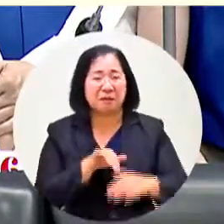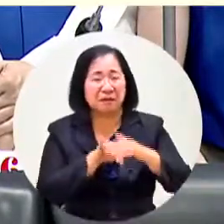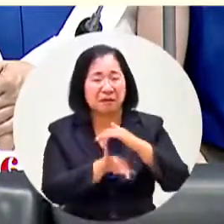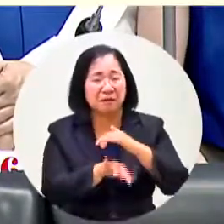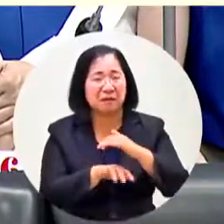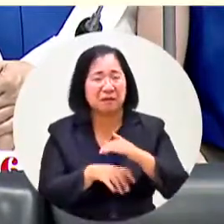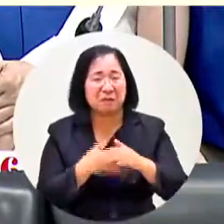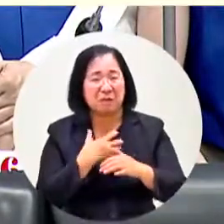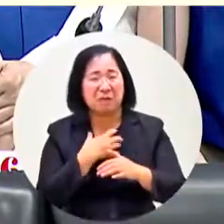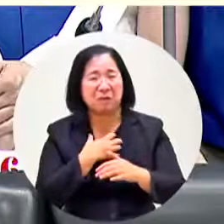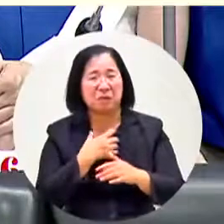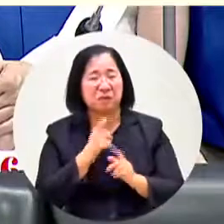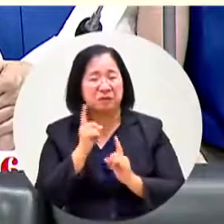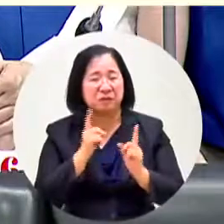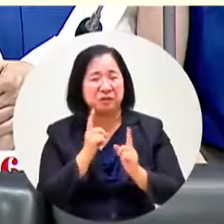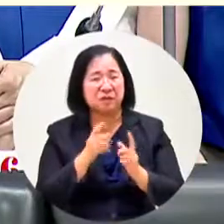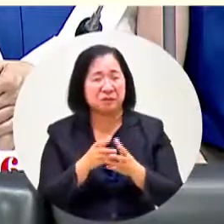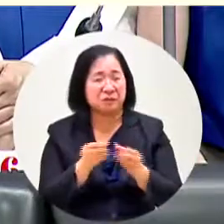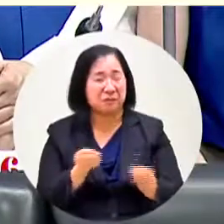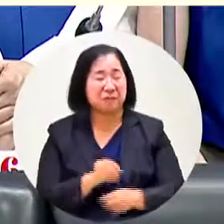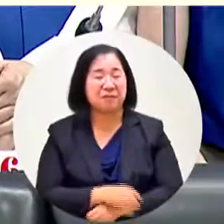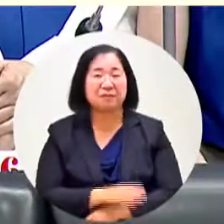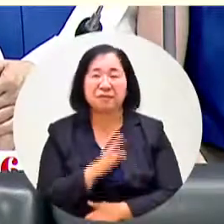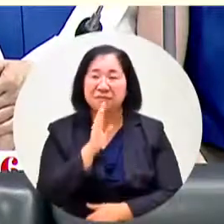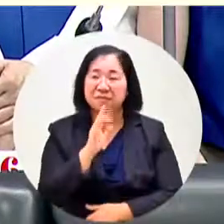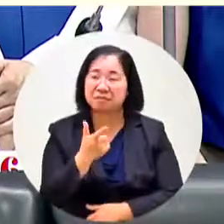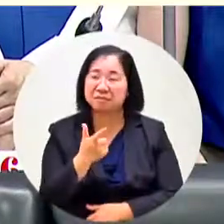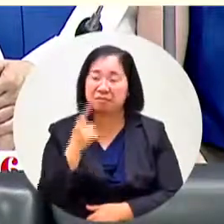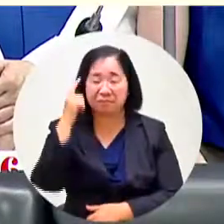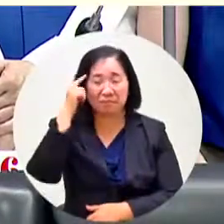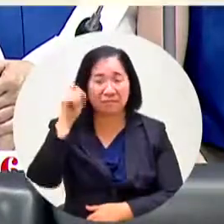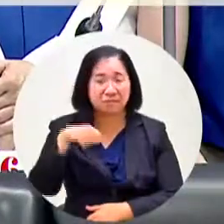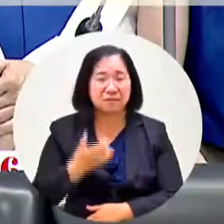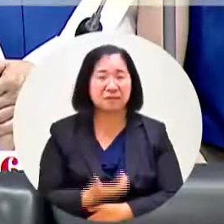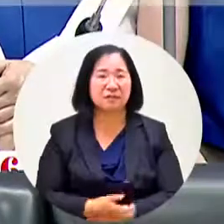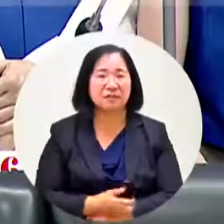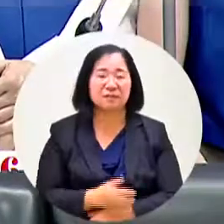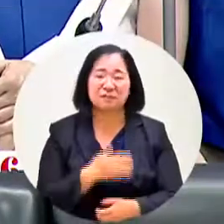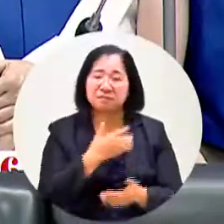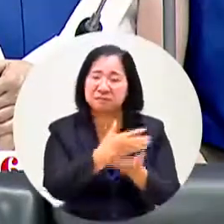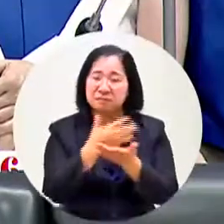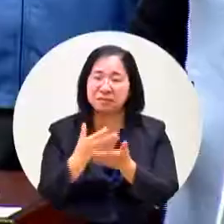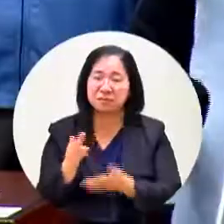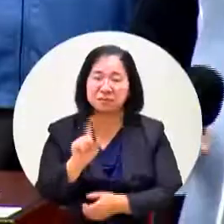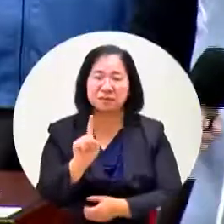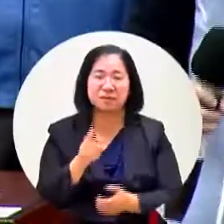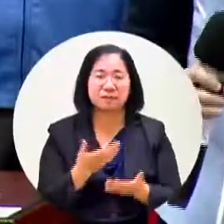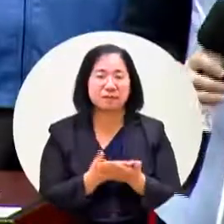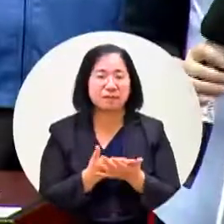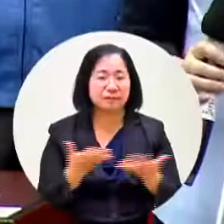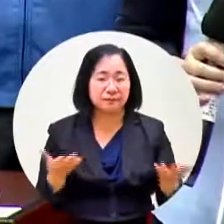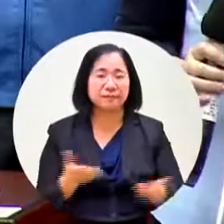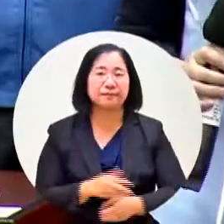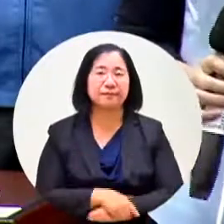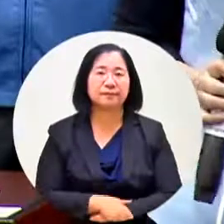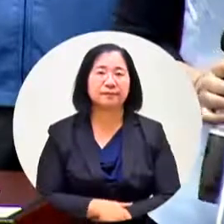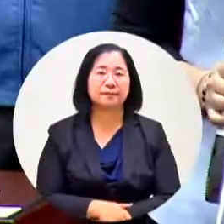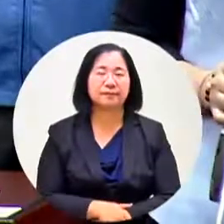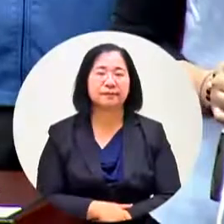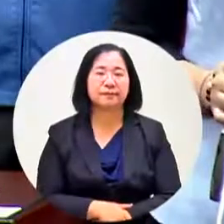早上过黑，我跟你说，你吃再多褪黑激素都没有用，齁，所以你现在要做的